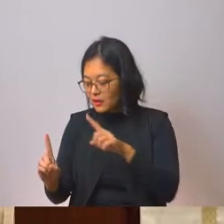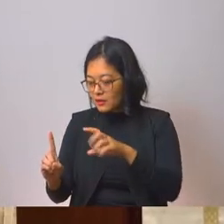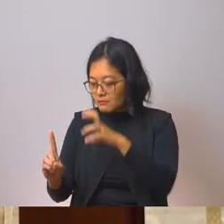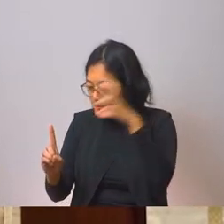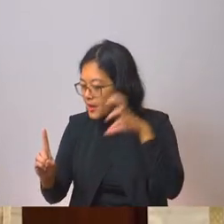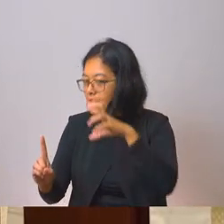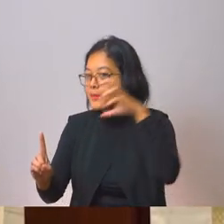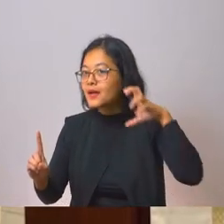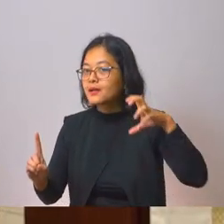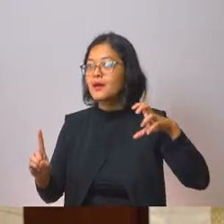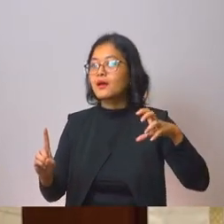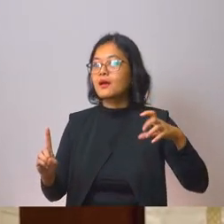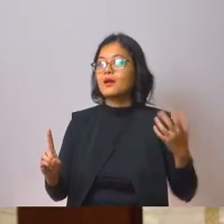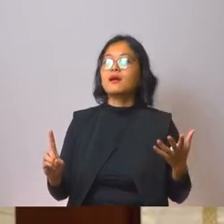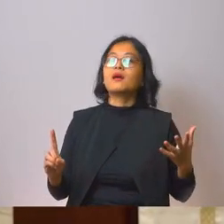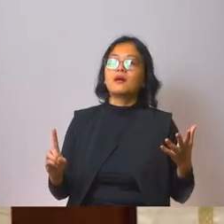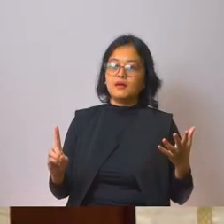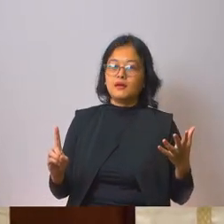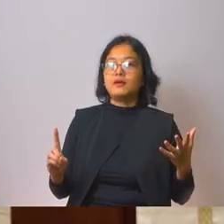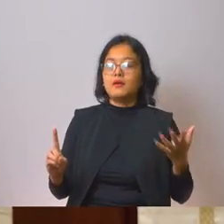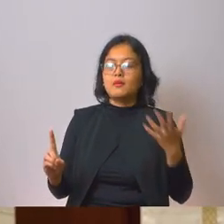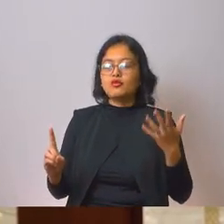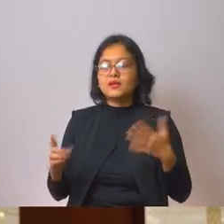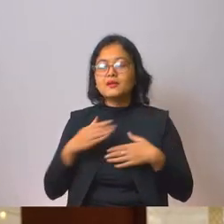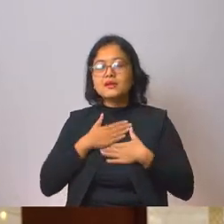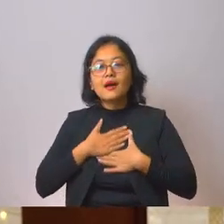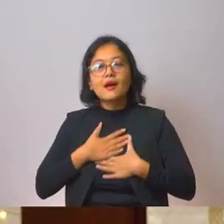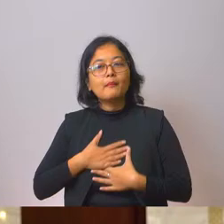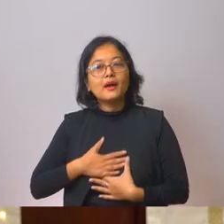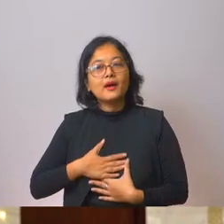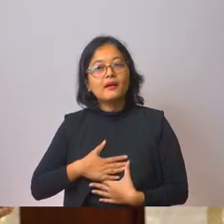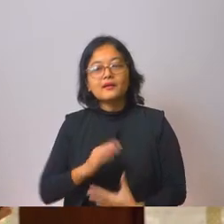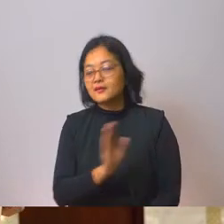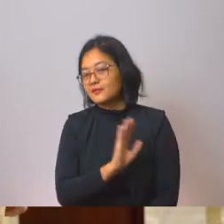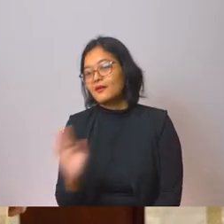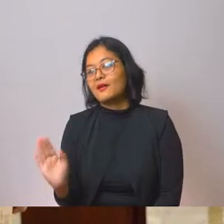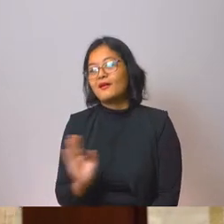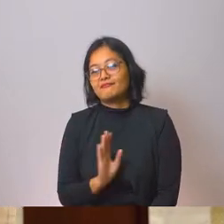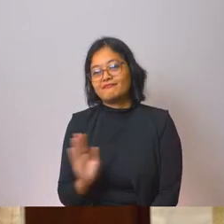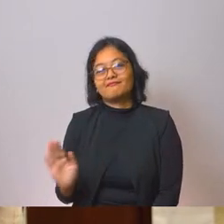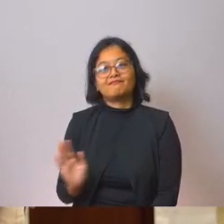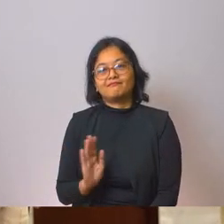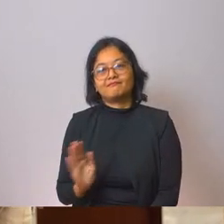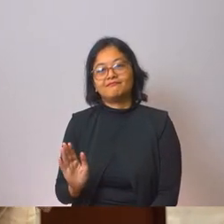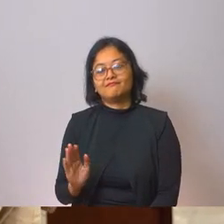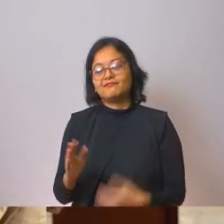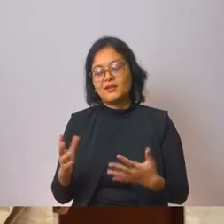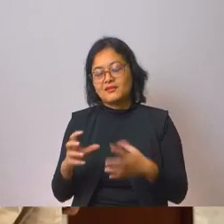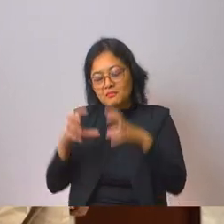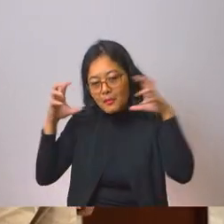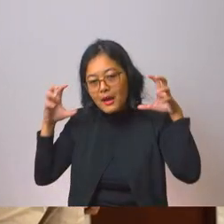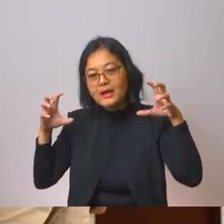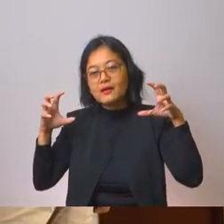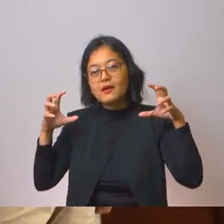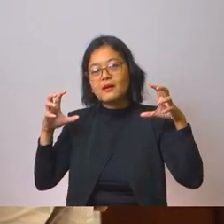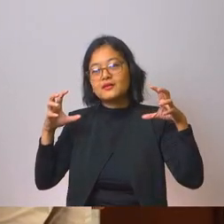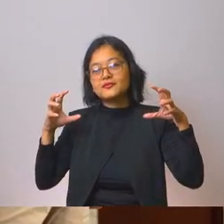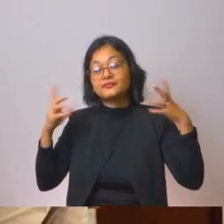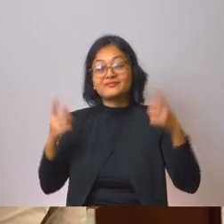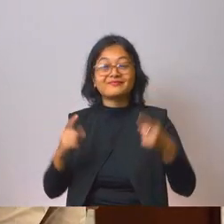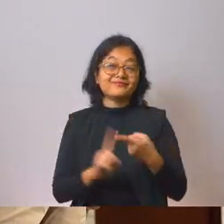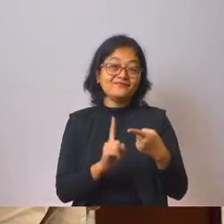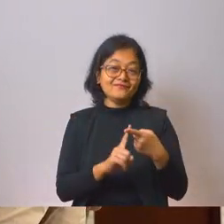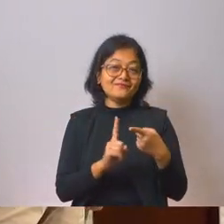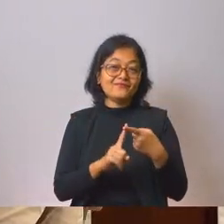anak-anak tidak terlalu sabar, lalu kemudian muncul kemarahan-kemarahan. Itu yang pertama.